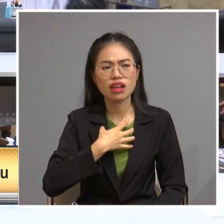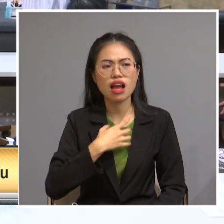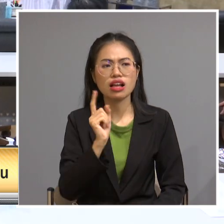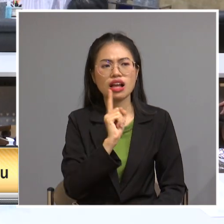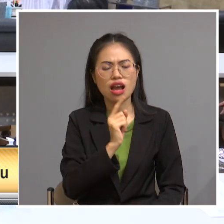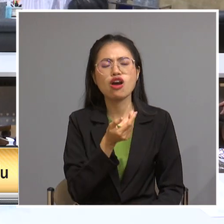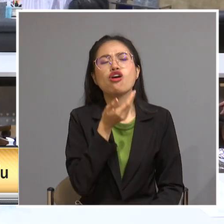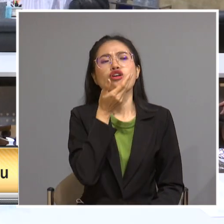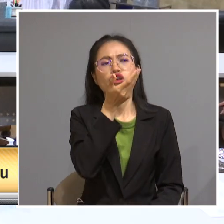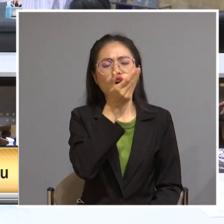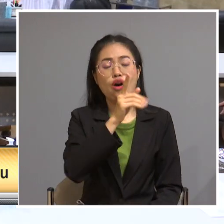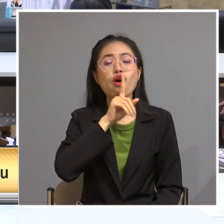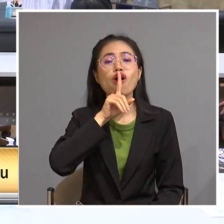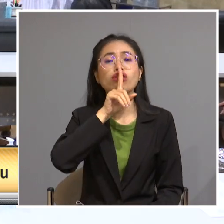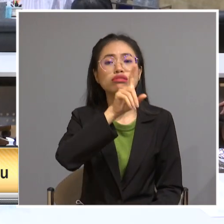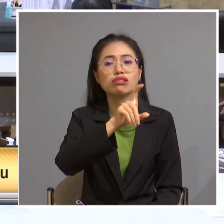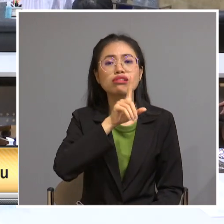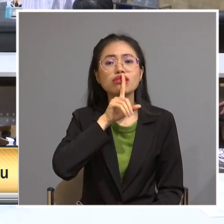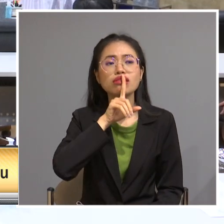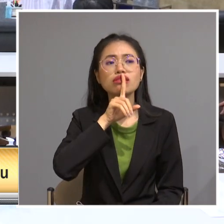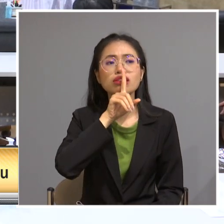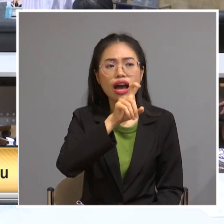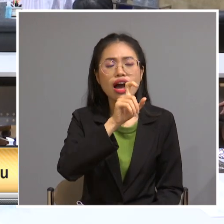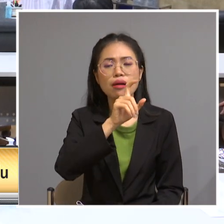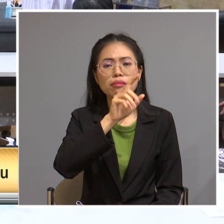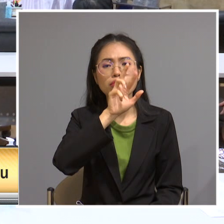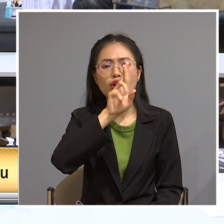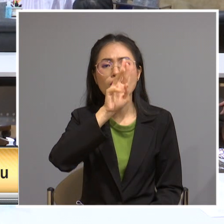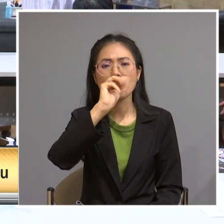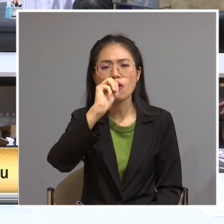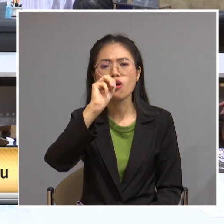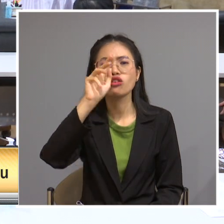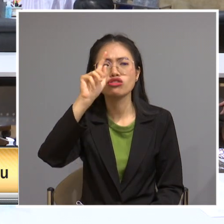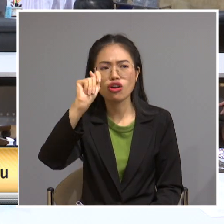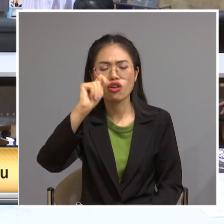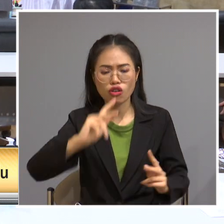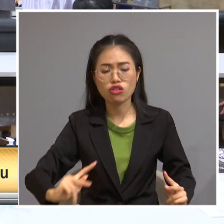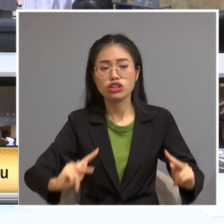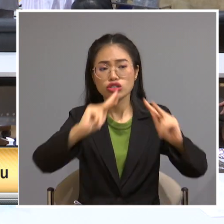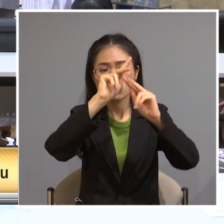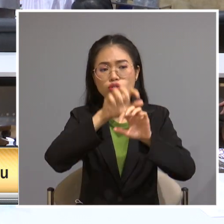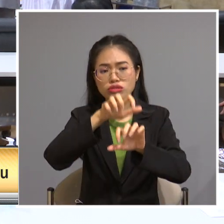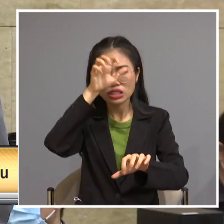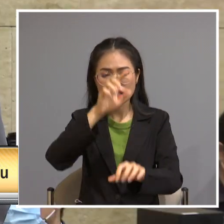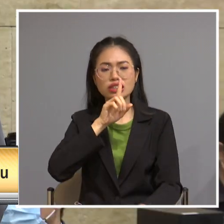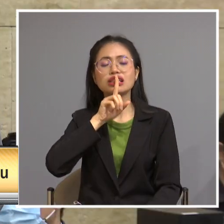คามกูลนาตั้งคำถามผ่านท่านประทานไปอย่างท่รำมติว่าการกะส่งมมาไทยครัว่าก